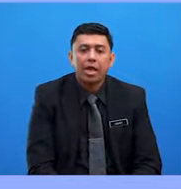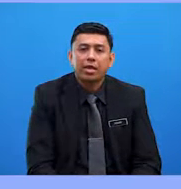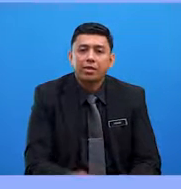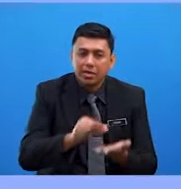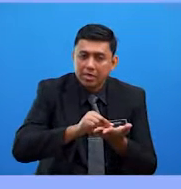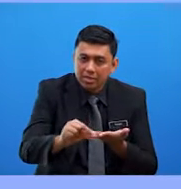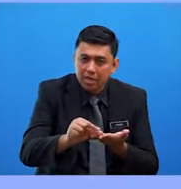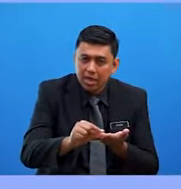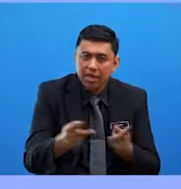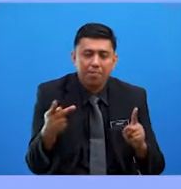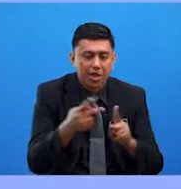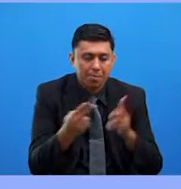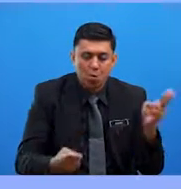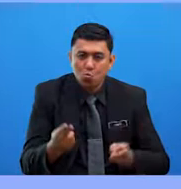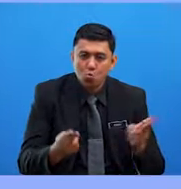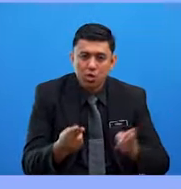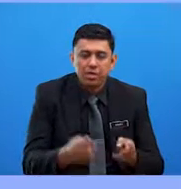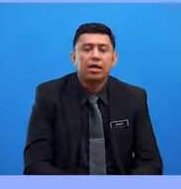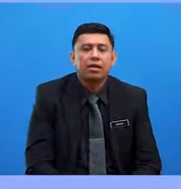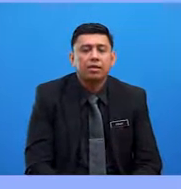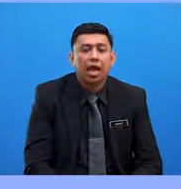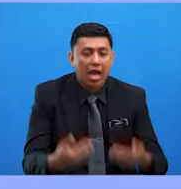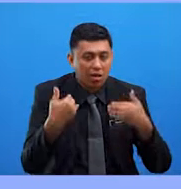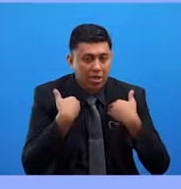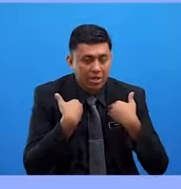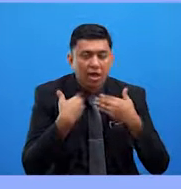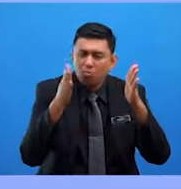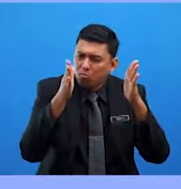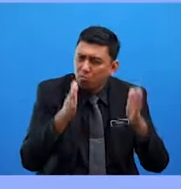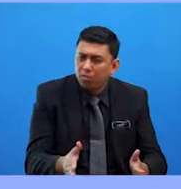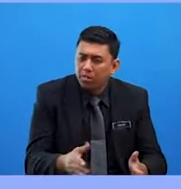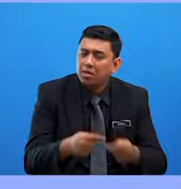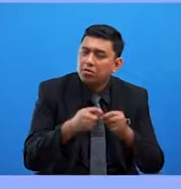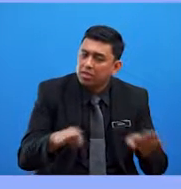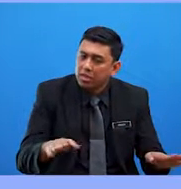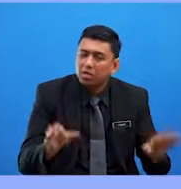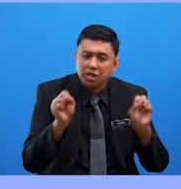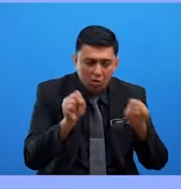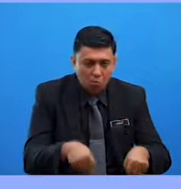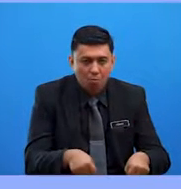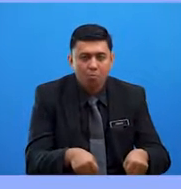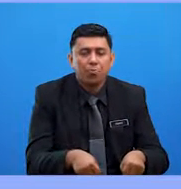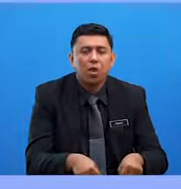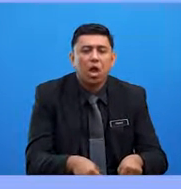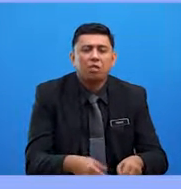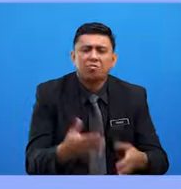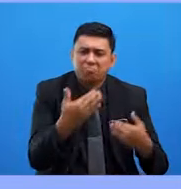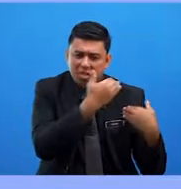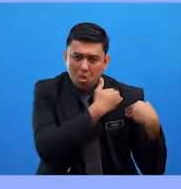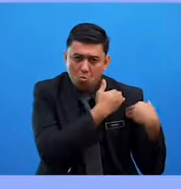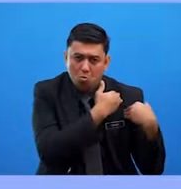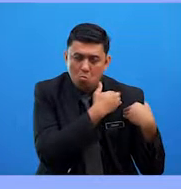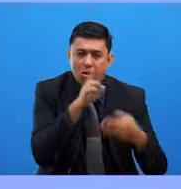ganjaran kepada pengusaha. Pengusaha adalah orang yang telah sanggup menanggung risiko yang